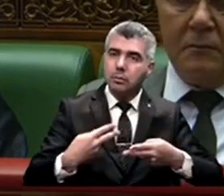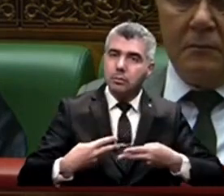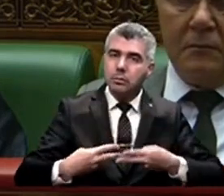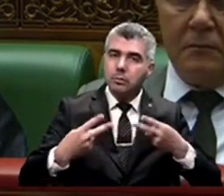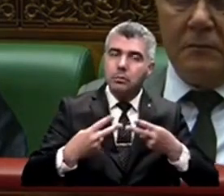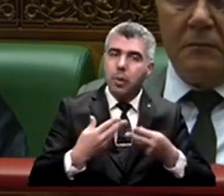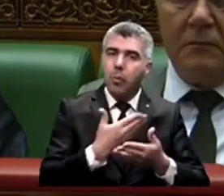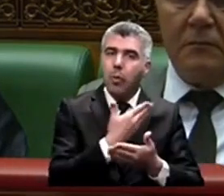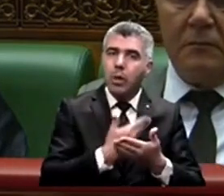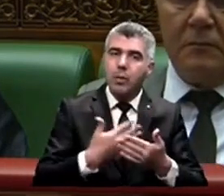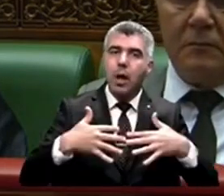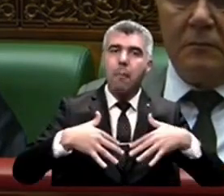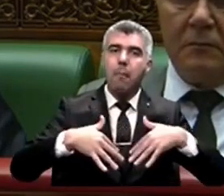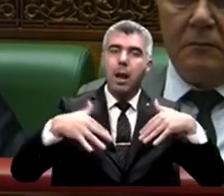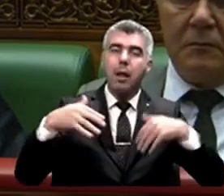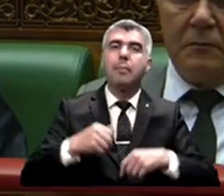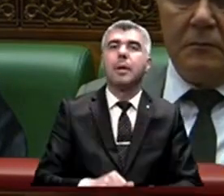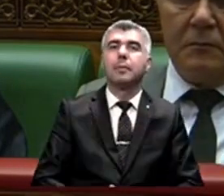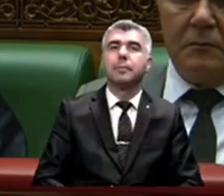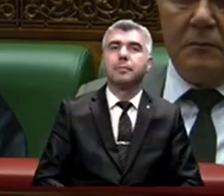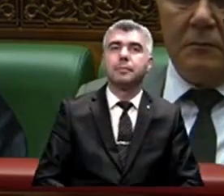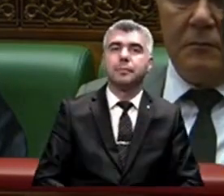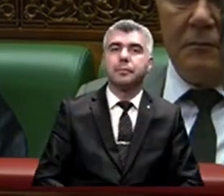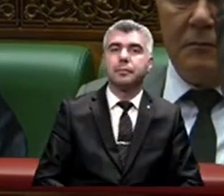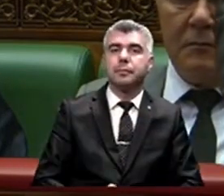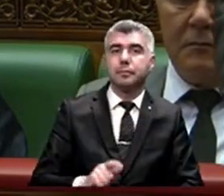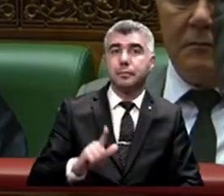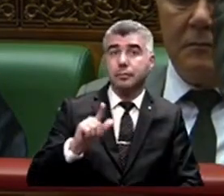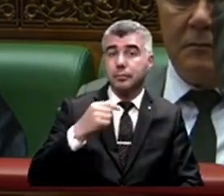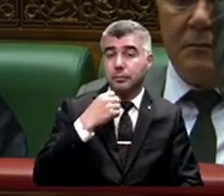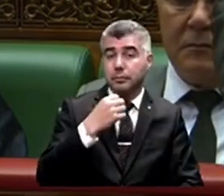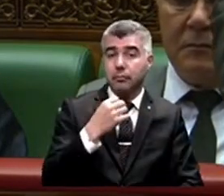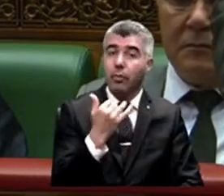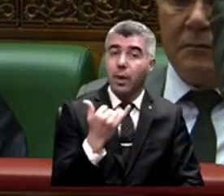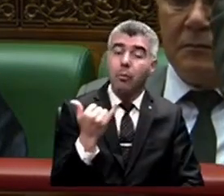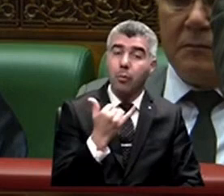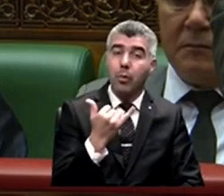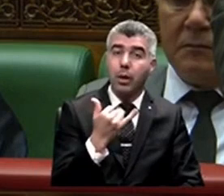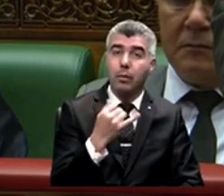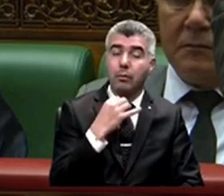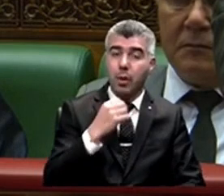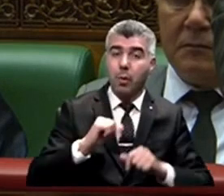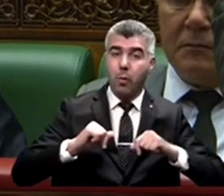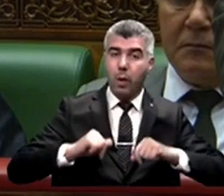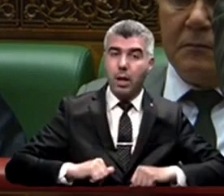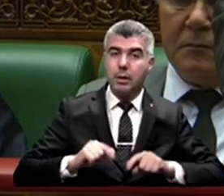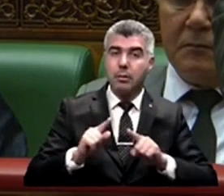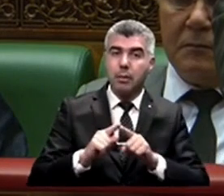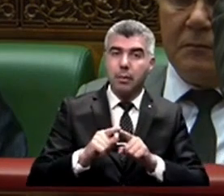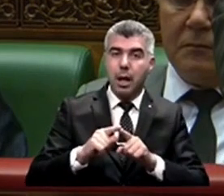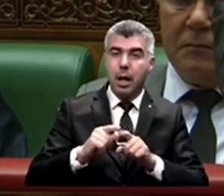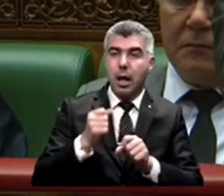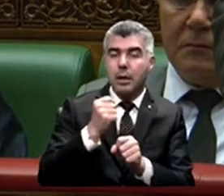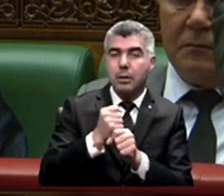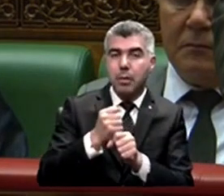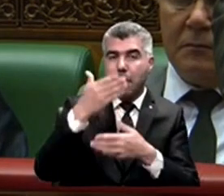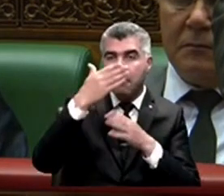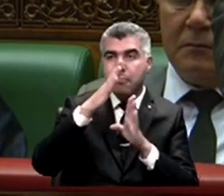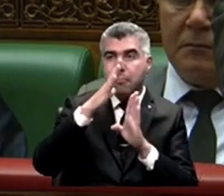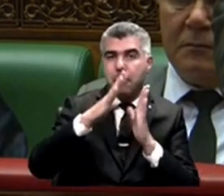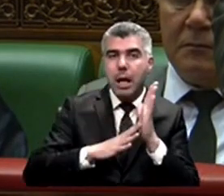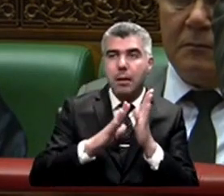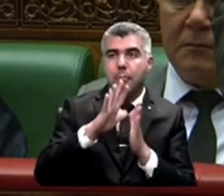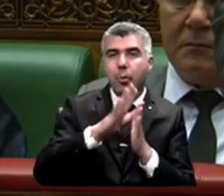المستشارين والبرلمانيين. سيد الوزير، هناك جانب آخر أساسي مرتبط بجاليتنا في المهجر ويتعلق بالجانب